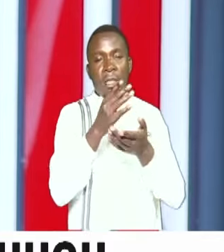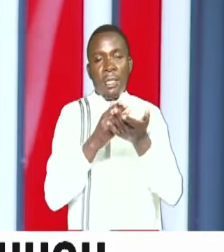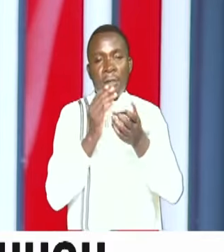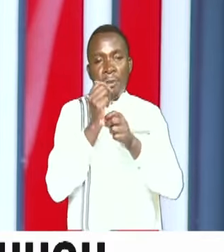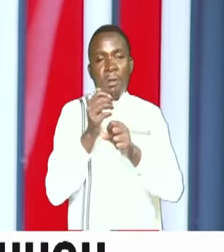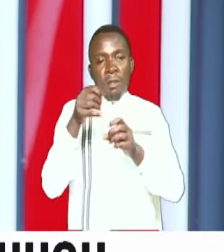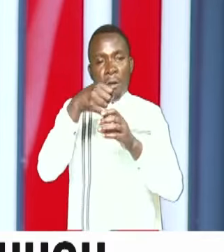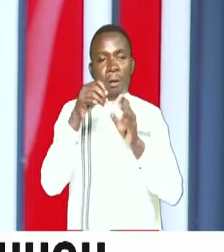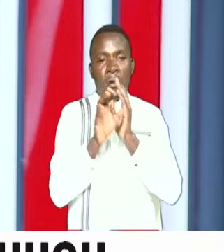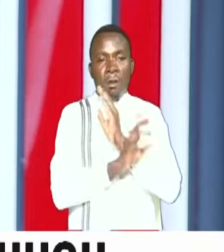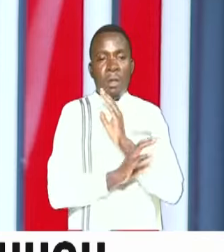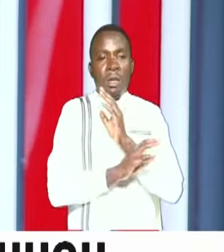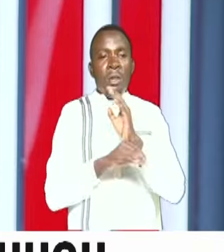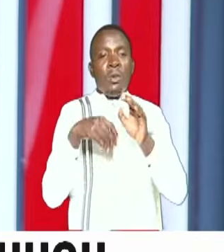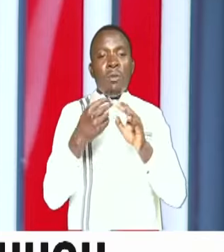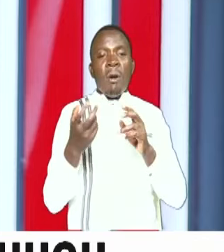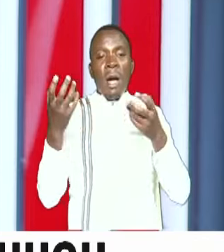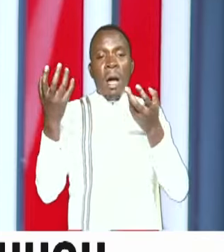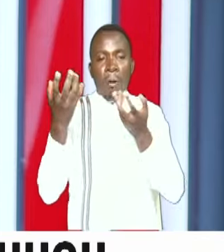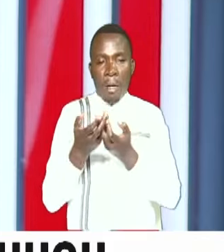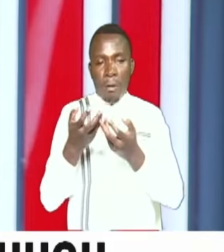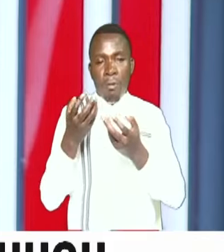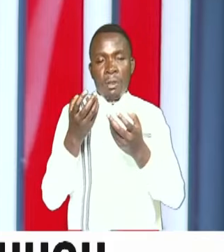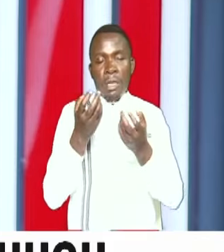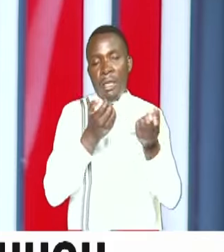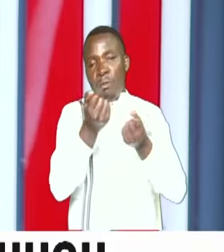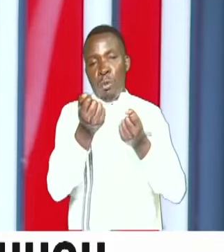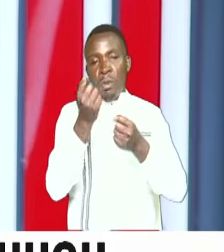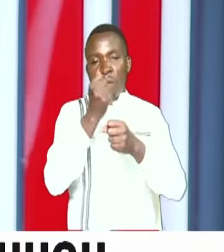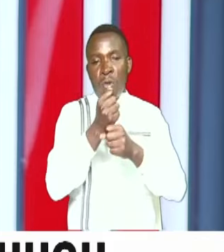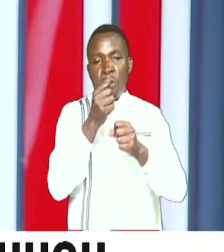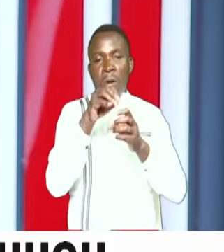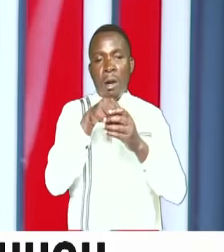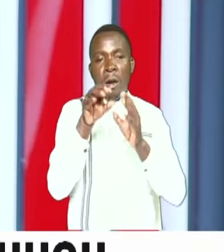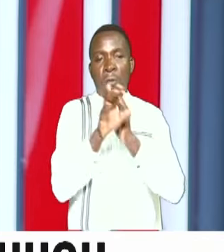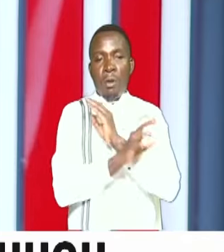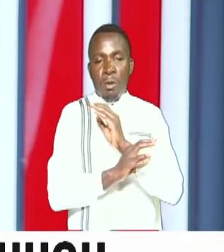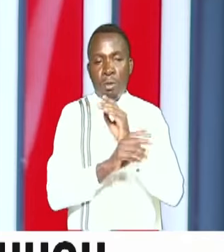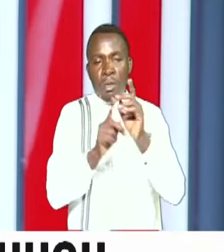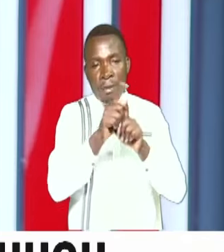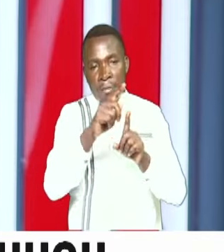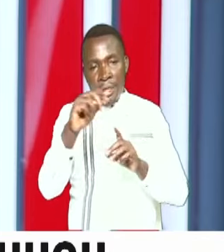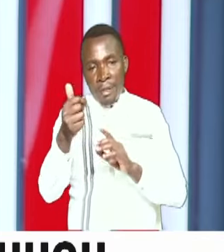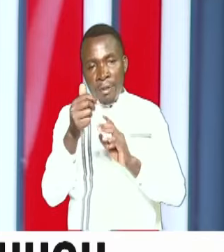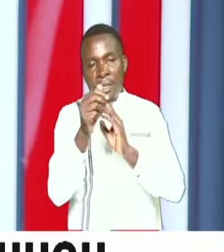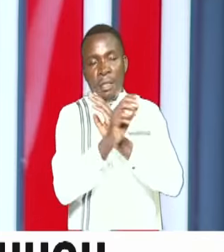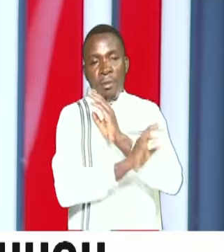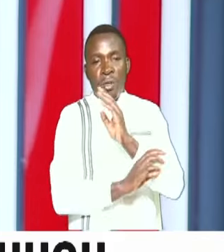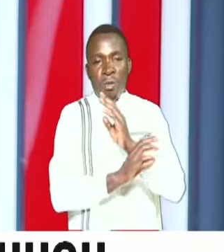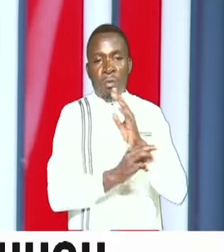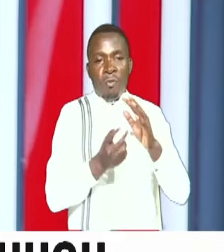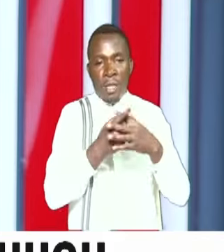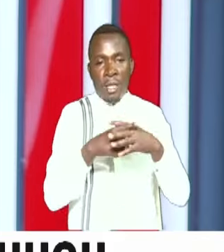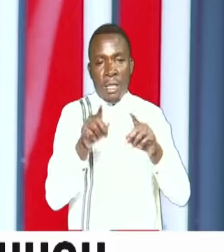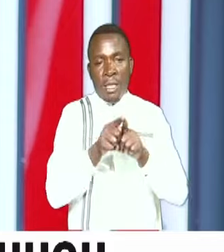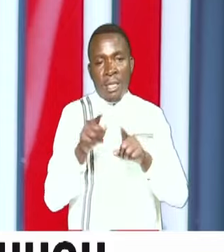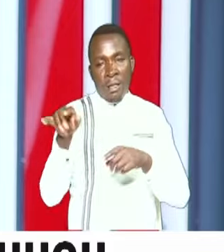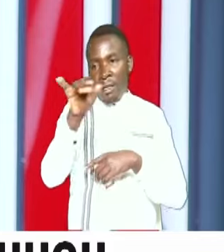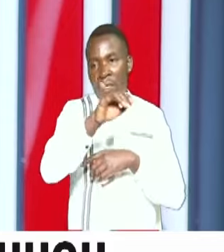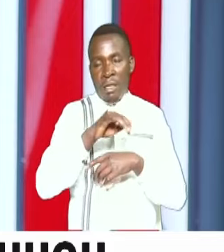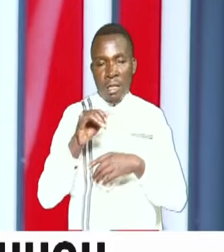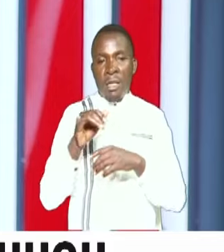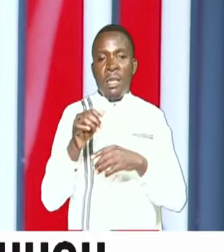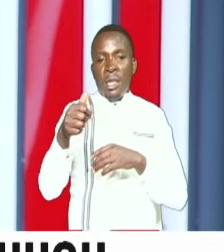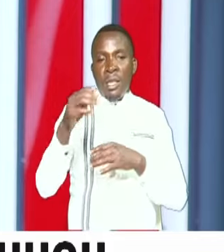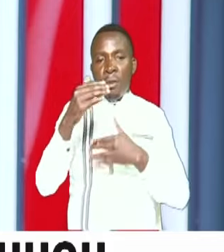hakabaho guteranya imodoka abantu bakayikorera mu gihugu, niko n'ibindi bihugu byagiye bitangira. Ariko urwo rugendo rukagenda ruganisha